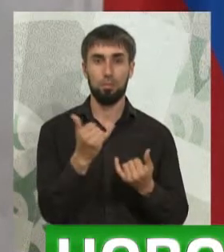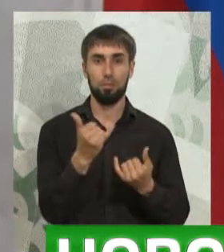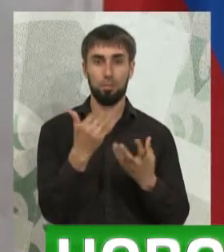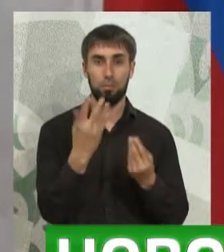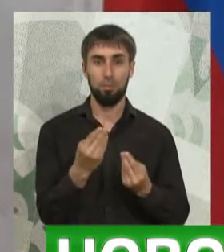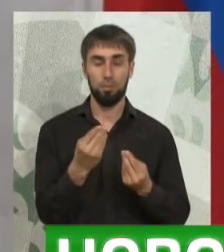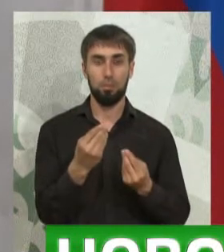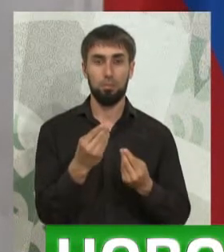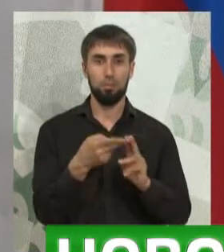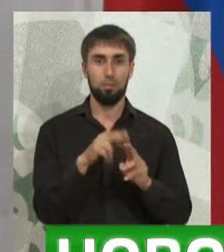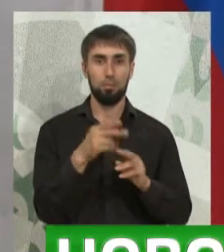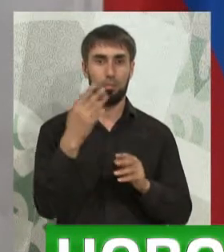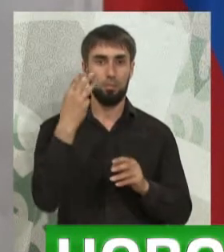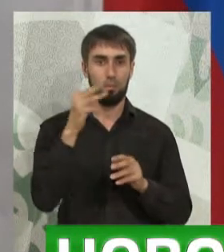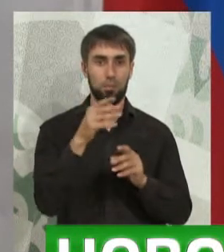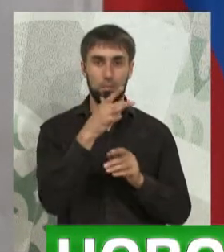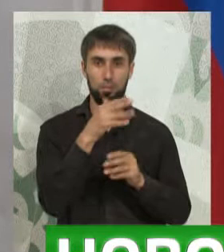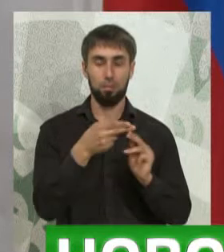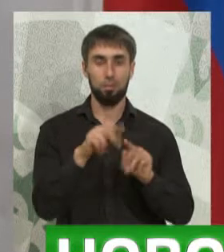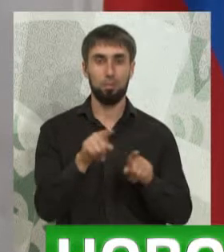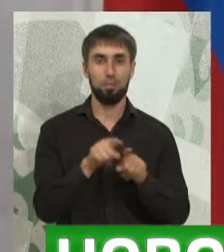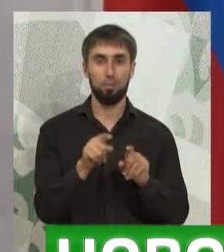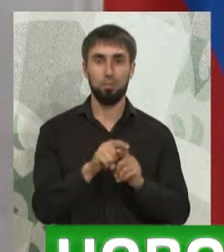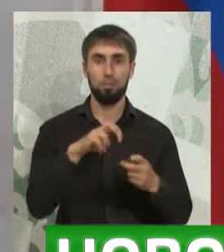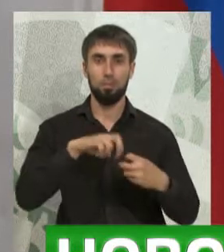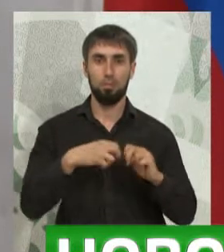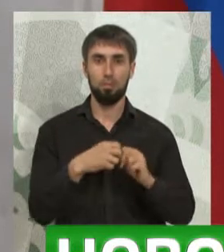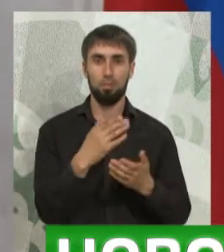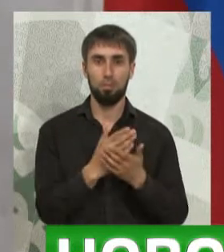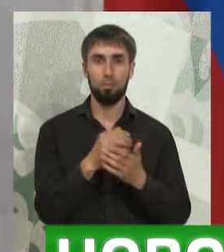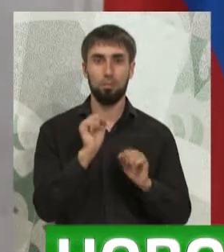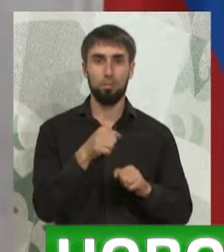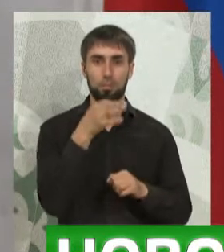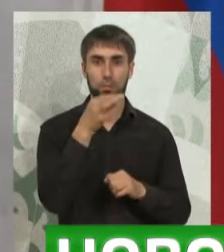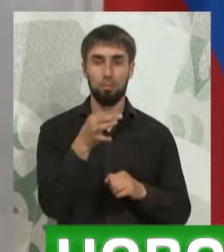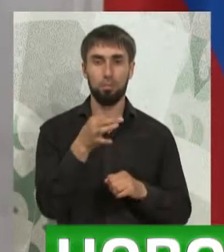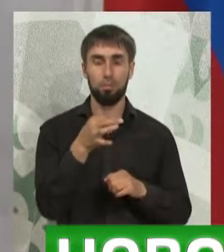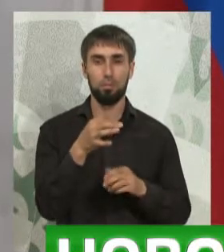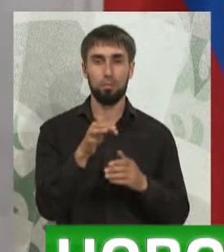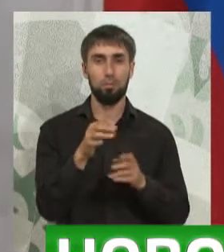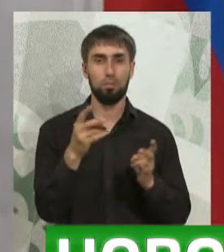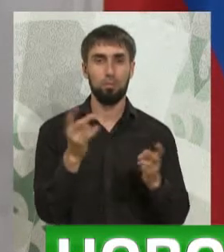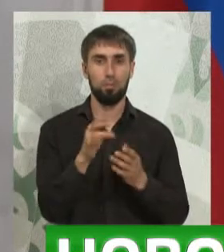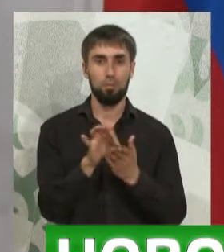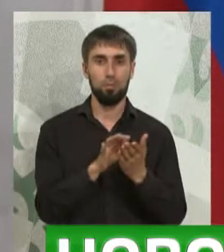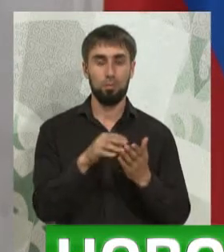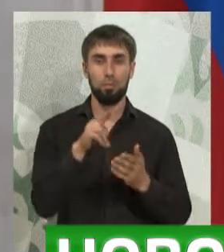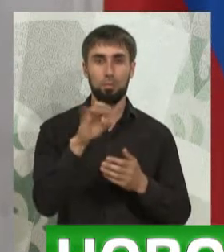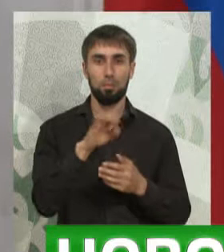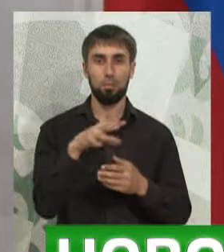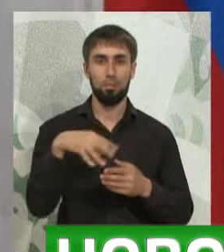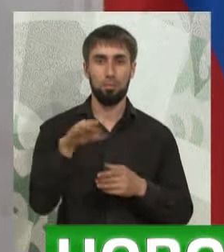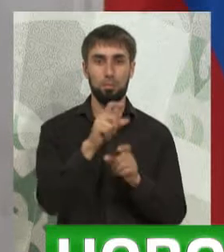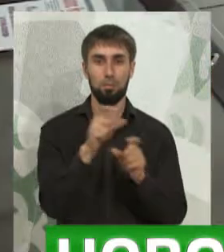день, в современное время, это тоже является проблемой, можно сказать, остро стоящей перед всем человечеством, перед